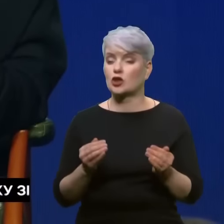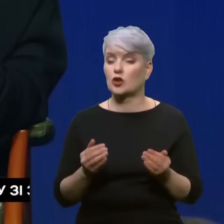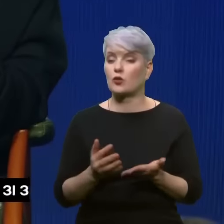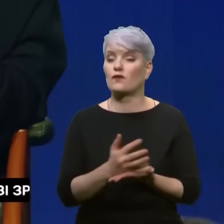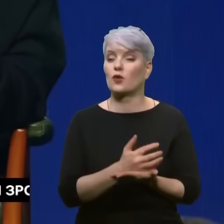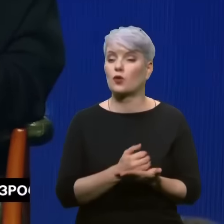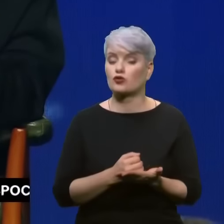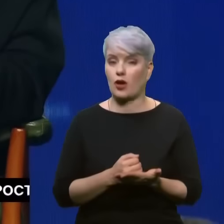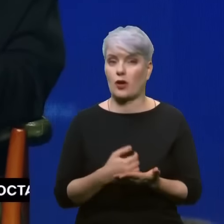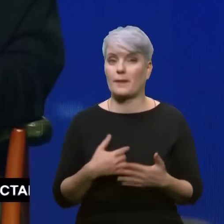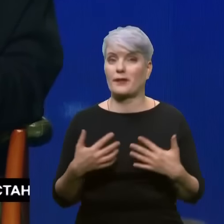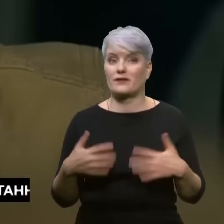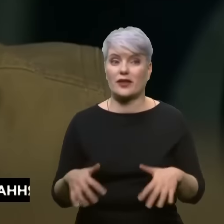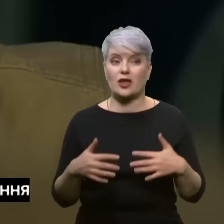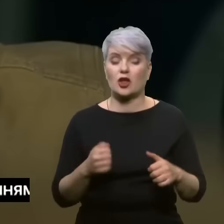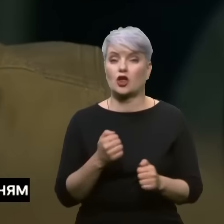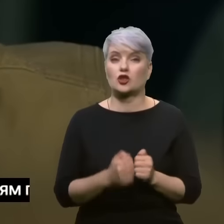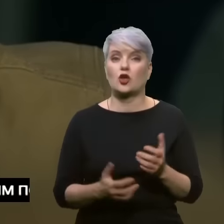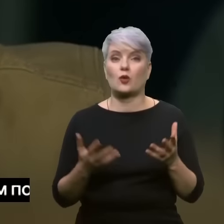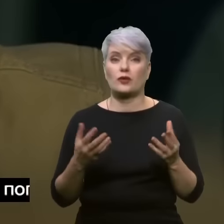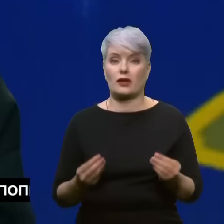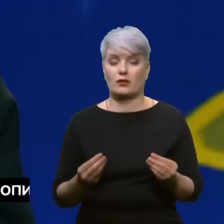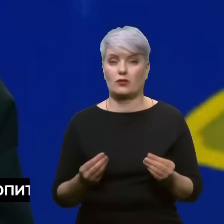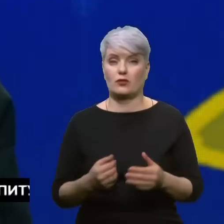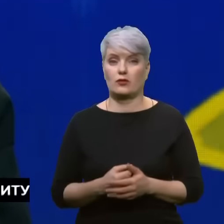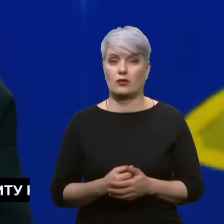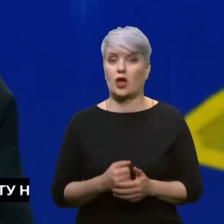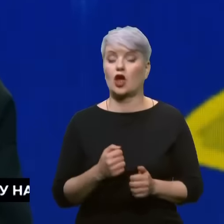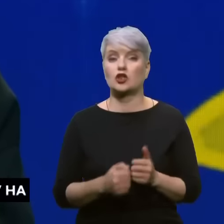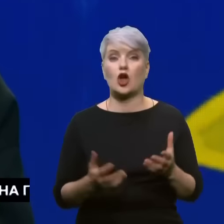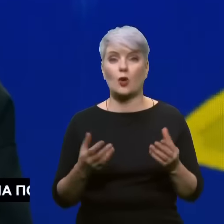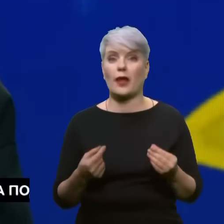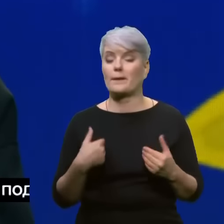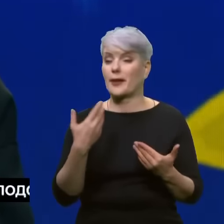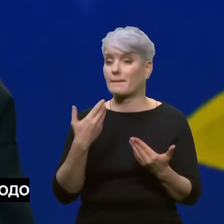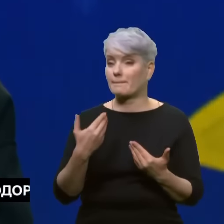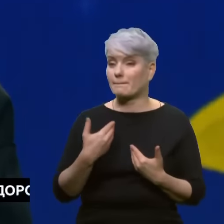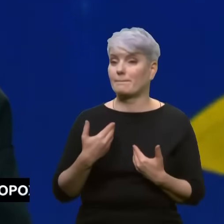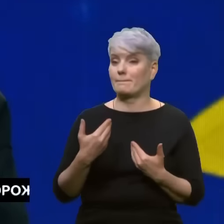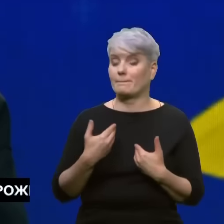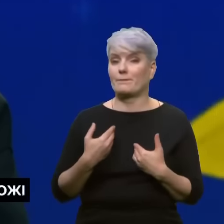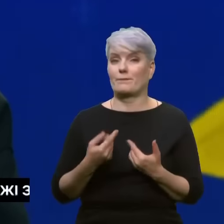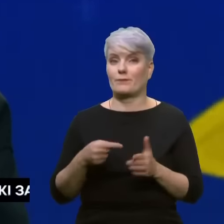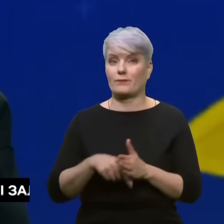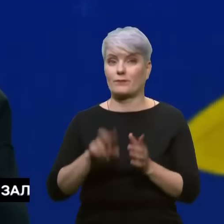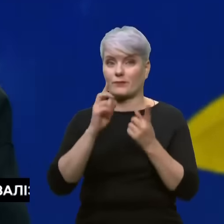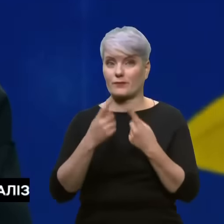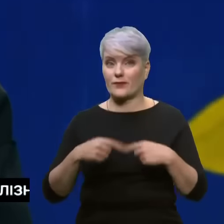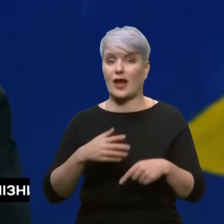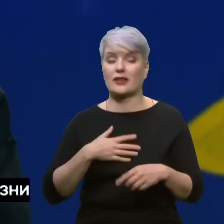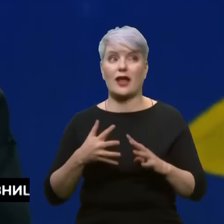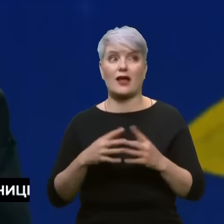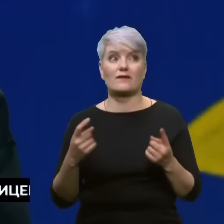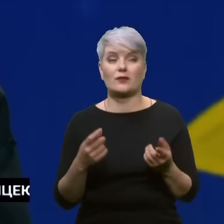врожаю. Ми все втрачали щоденно. І щоденно мене запитували всередині держави наші фермери.